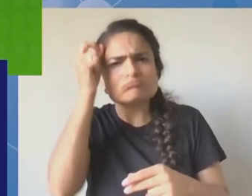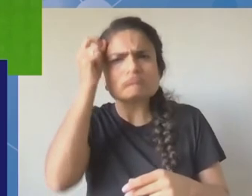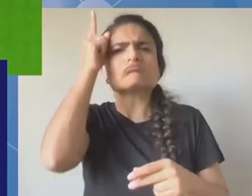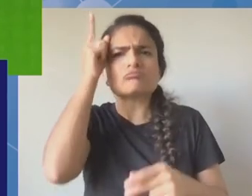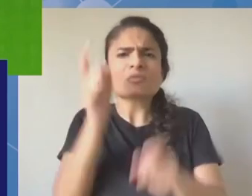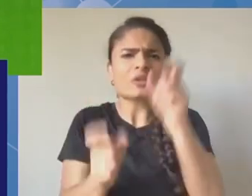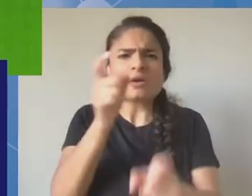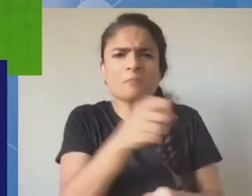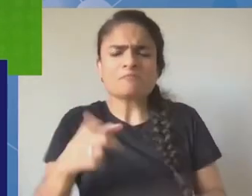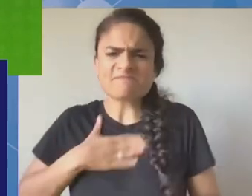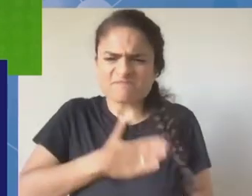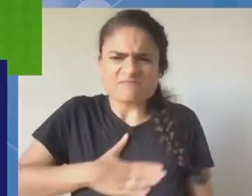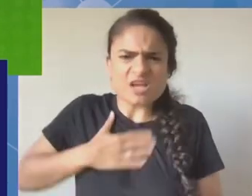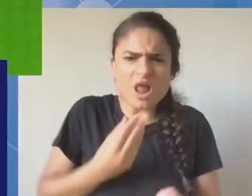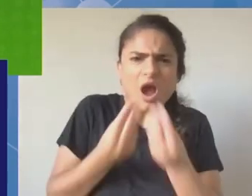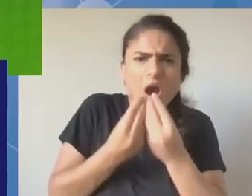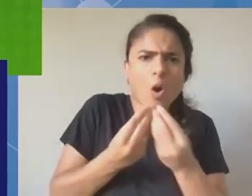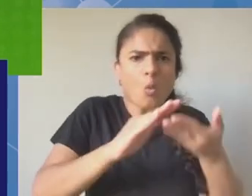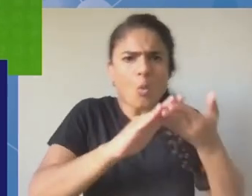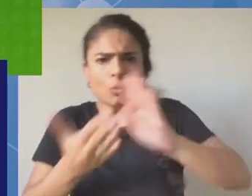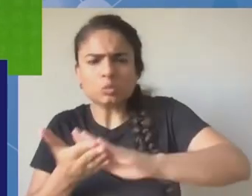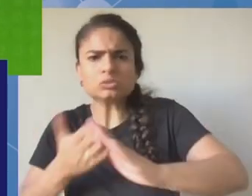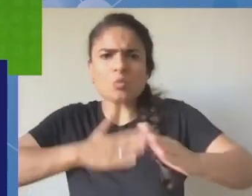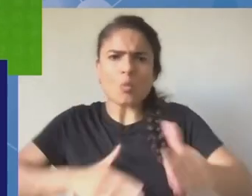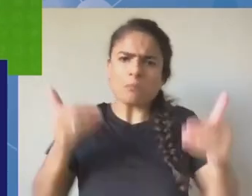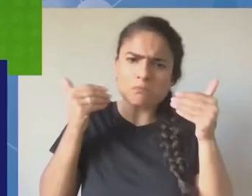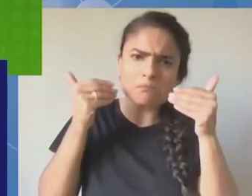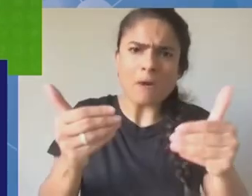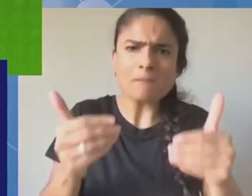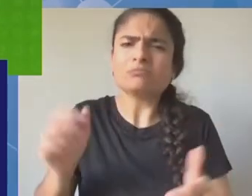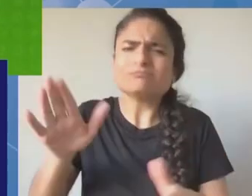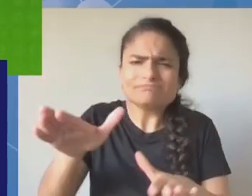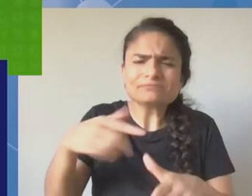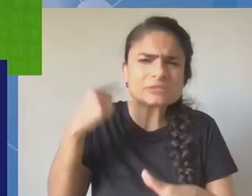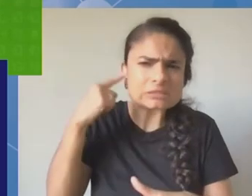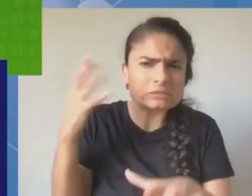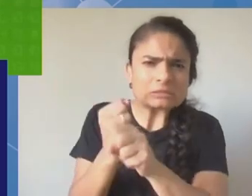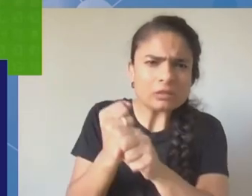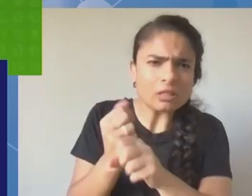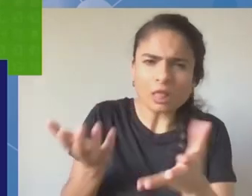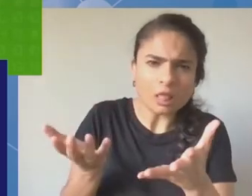刚才每一个板块提供的一些积极的建议，现在大家能听见我的说的话了吧？